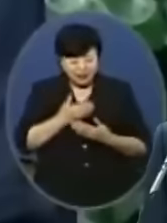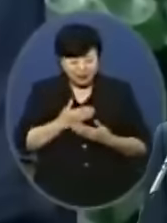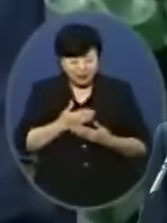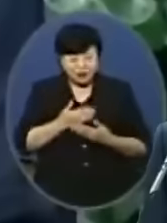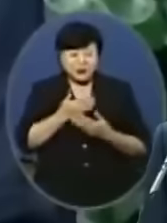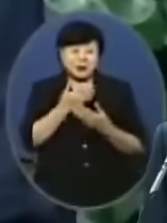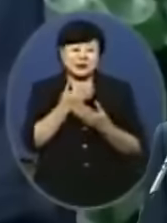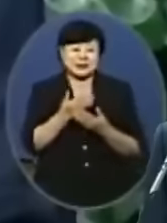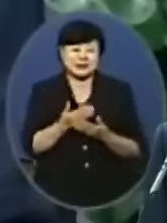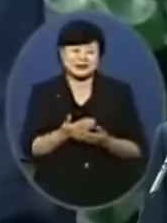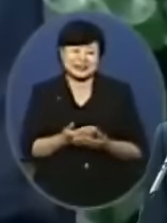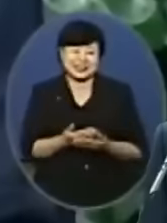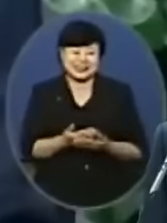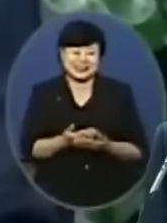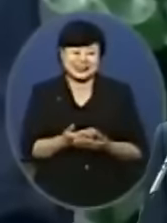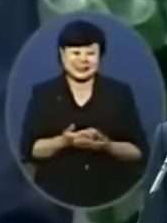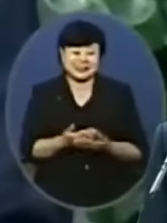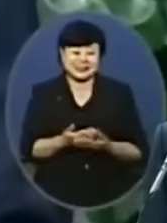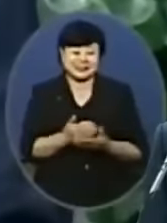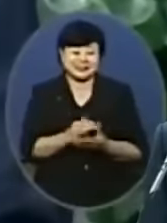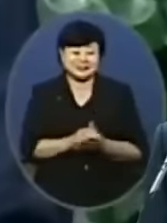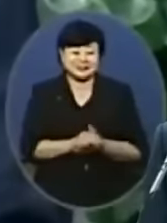없습니다.